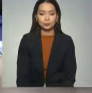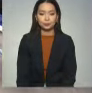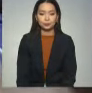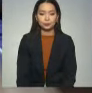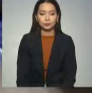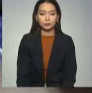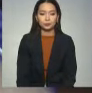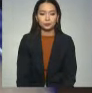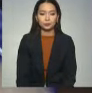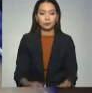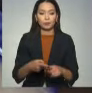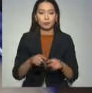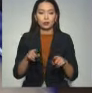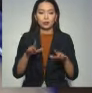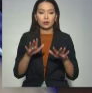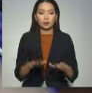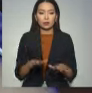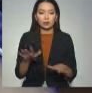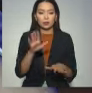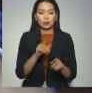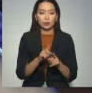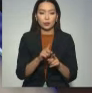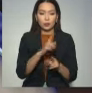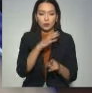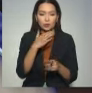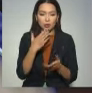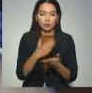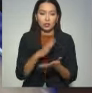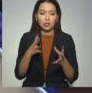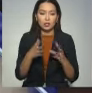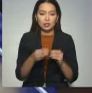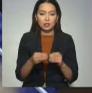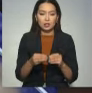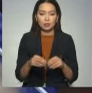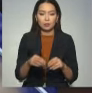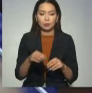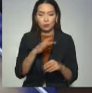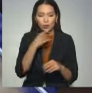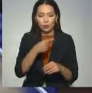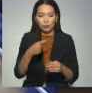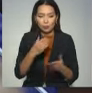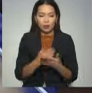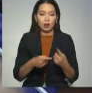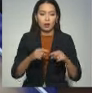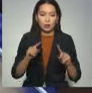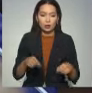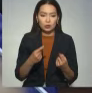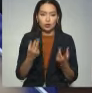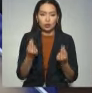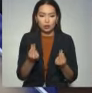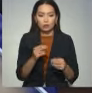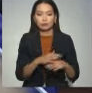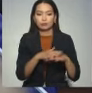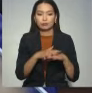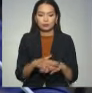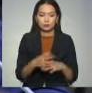Өз кезегінде бұл жерлердің тез тозуын алып келеді. Нәтижесінде салынған жерлер істен шығып, оларды қалпына келтіру үшін қосымша бюджеттік